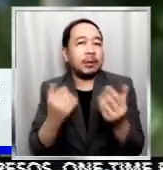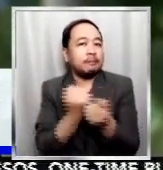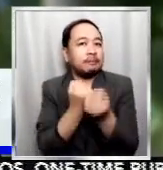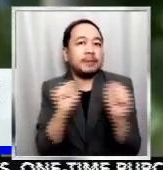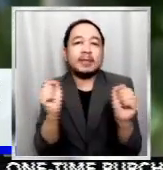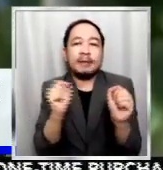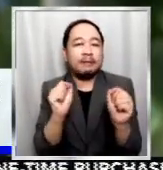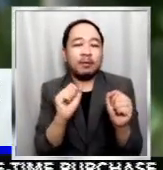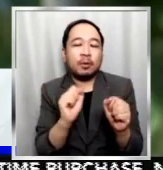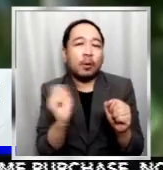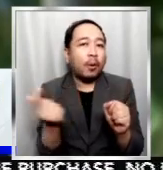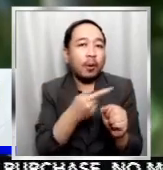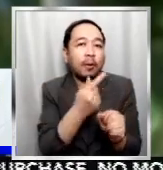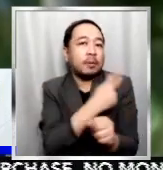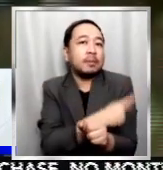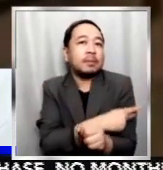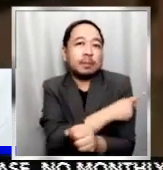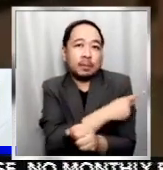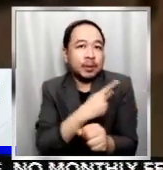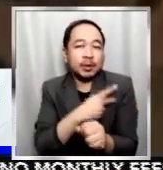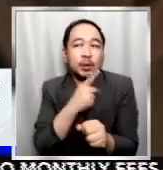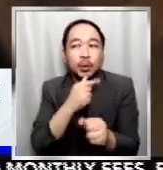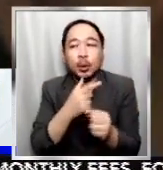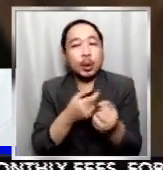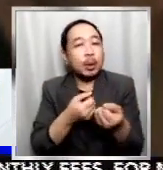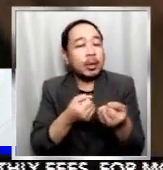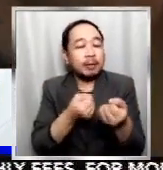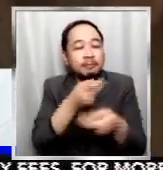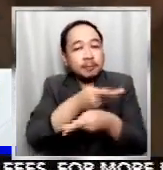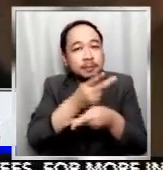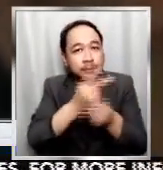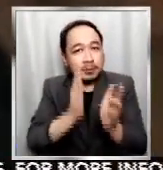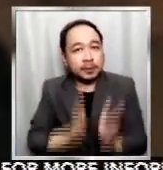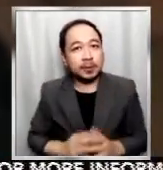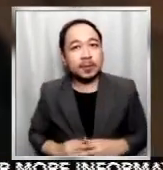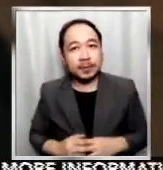lahat ng patients, yung mga bantay, ganun. Ian Cruz, Nakatutok, 24 Oras.